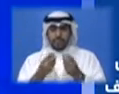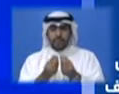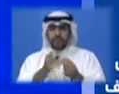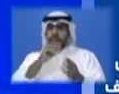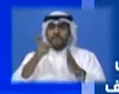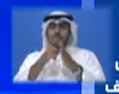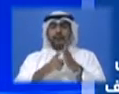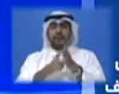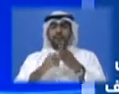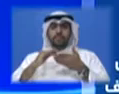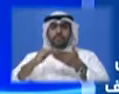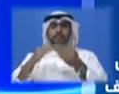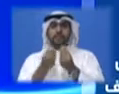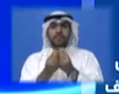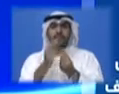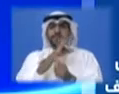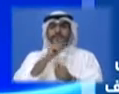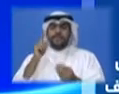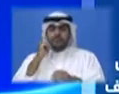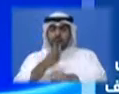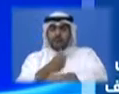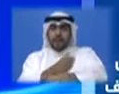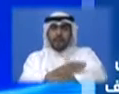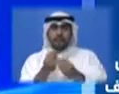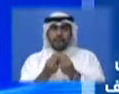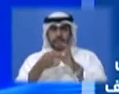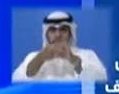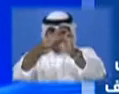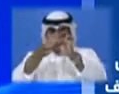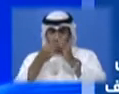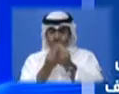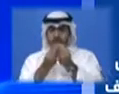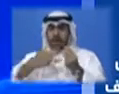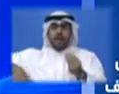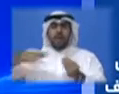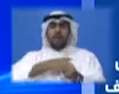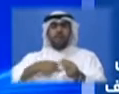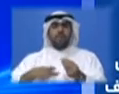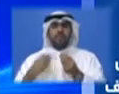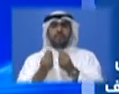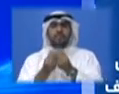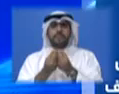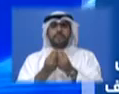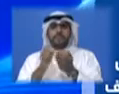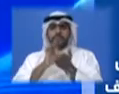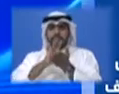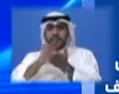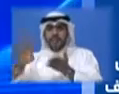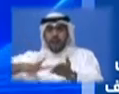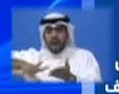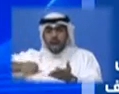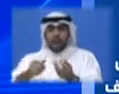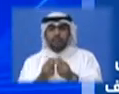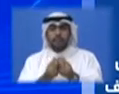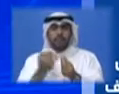القانونية والجهود التي بذلت بالتعاون المشترك بين الجهات الرسمية لمكافحة القرصنة في